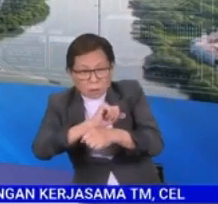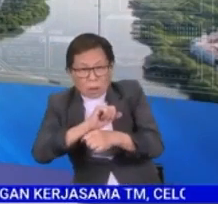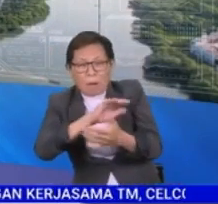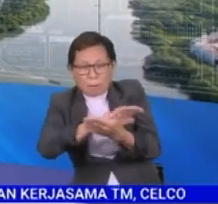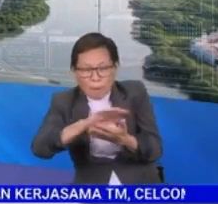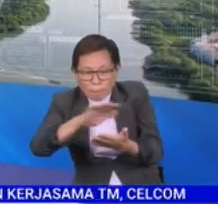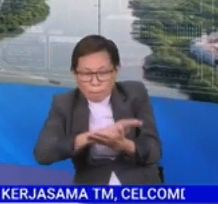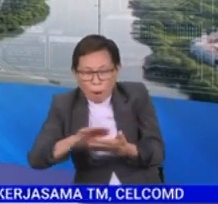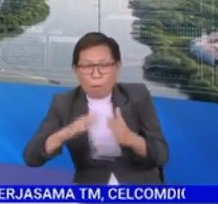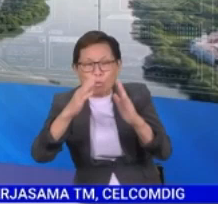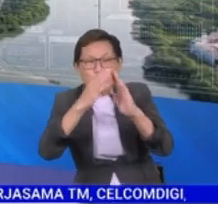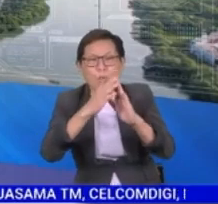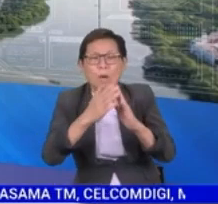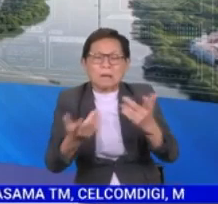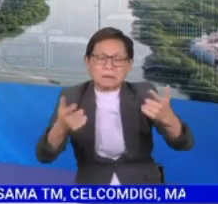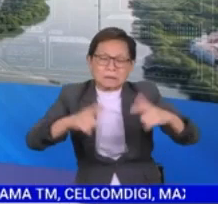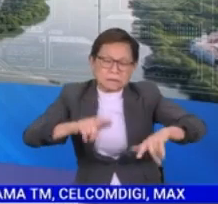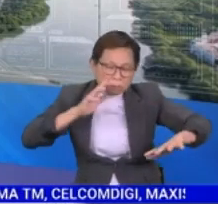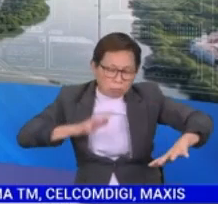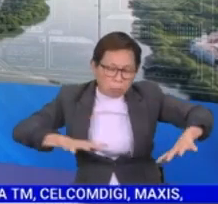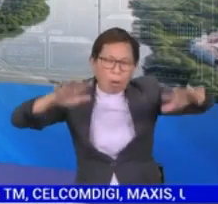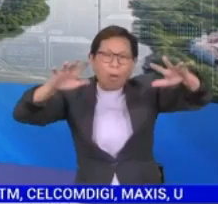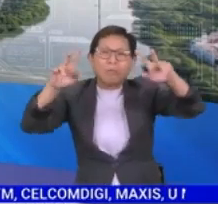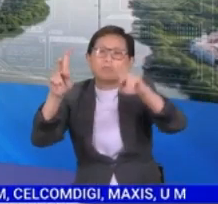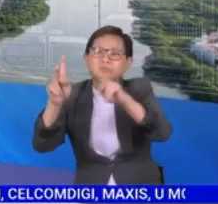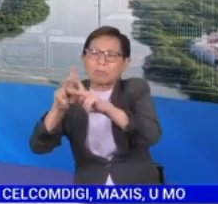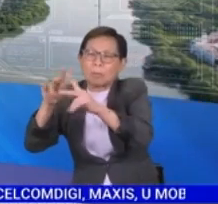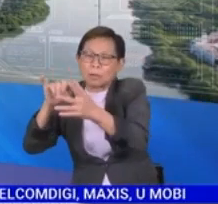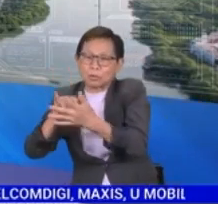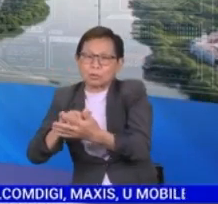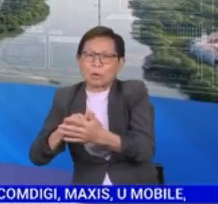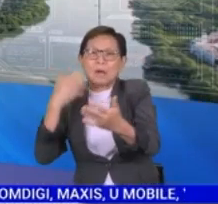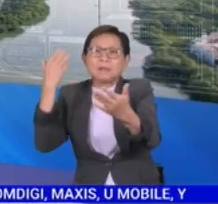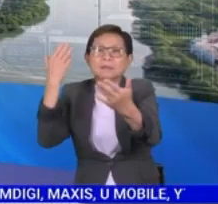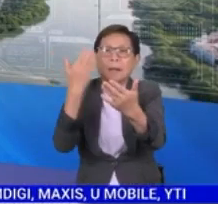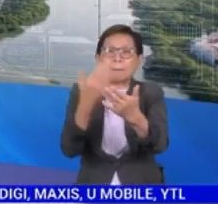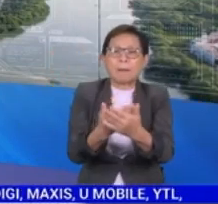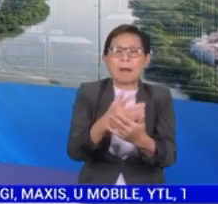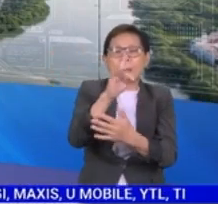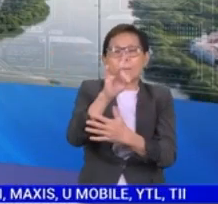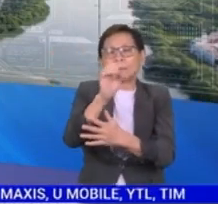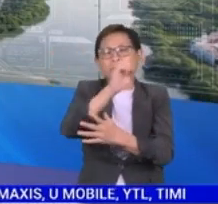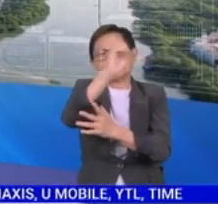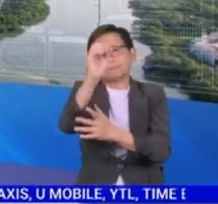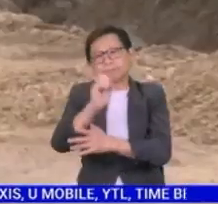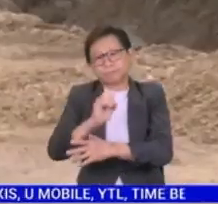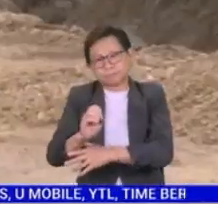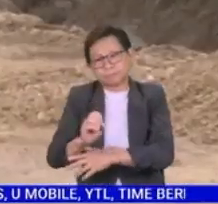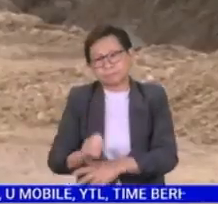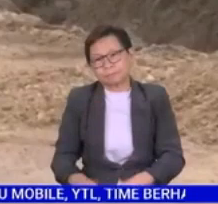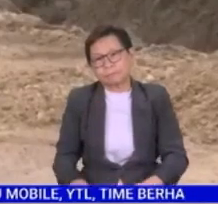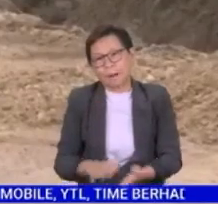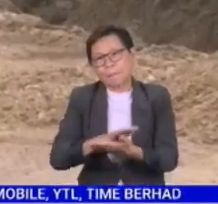terjebak dalam kejadian banjir di kampung tersebut baru mencicah 80 peratus